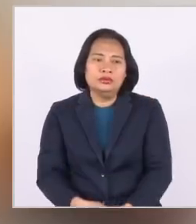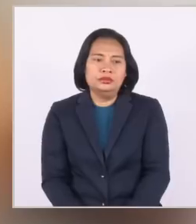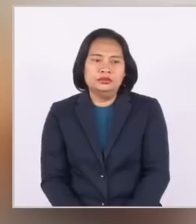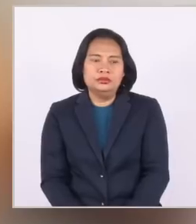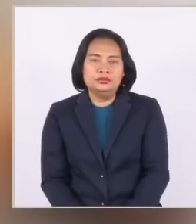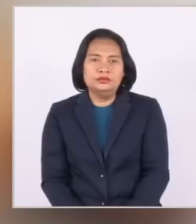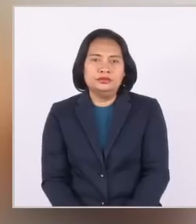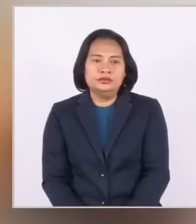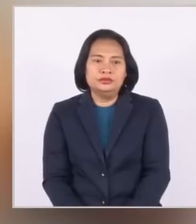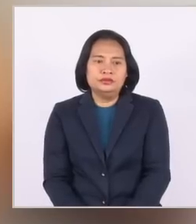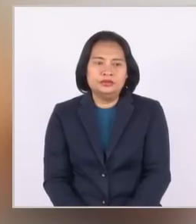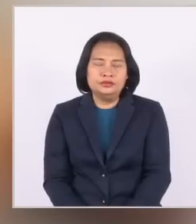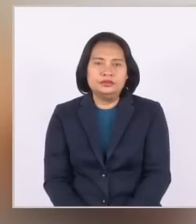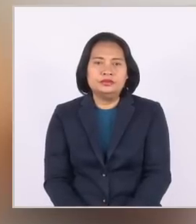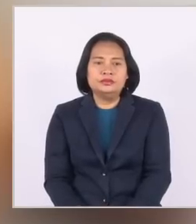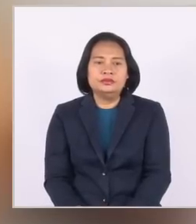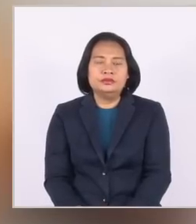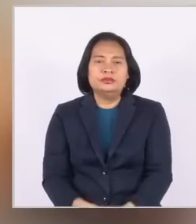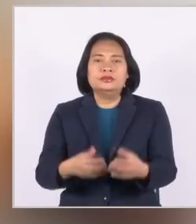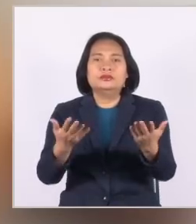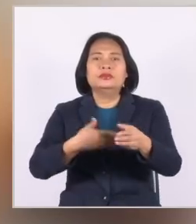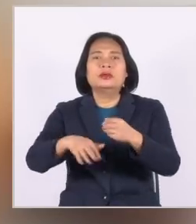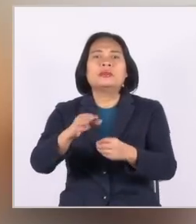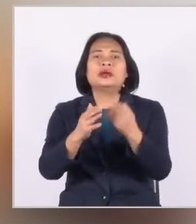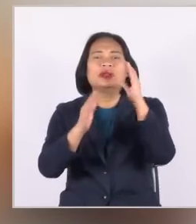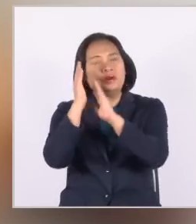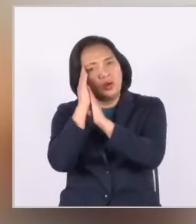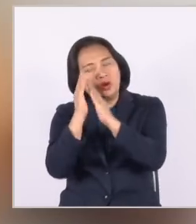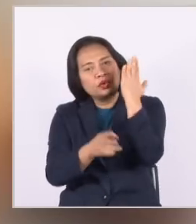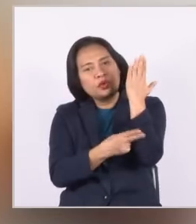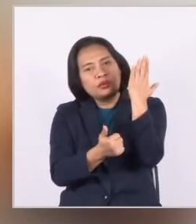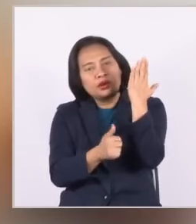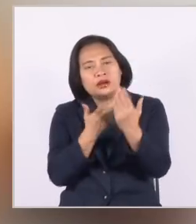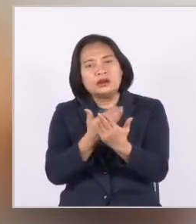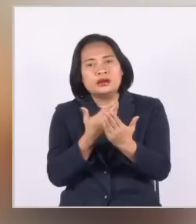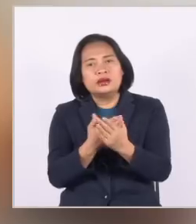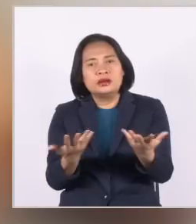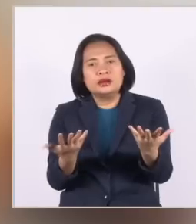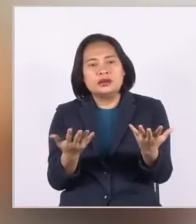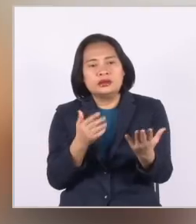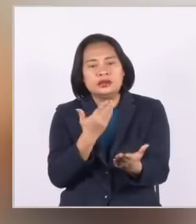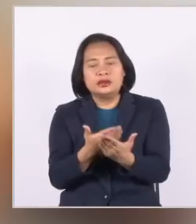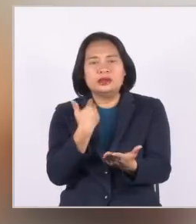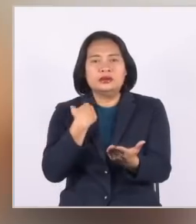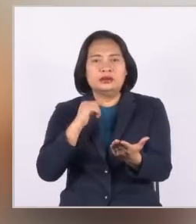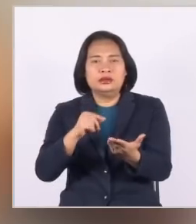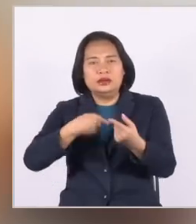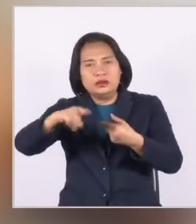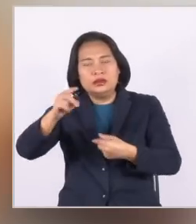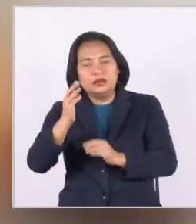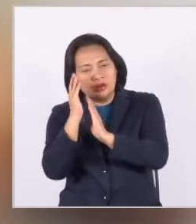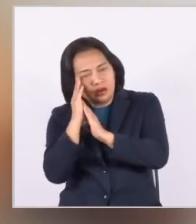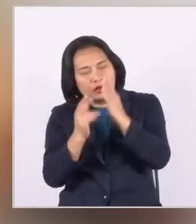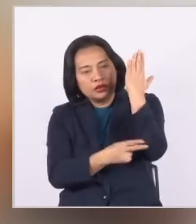จะให้ไปนอนโรงแรมได้ยังไงล่ะไม่มีค่าโรงแรมหรอกเอ้าถ้ามีค่าโรงแรมจะไปนอนโรงแรมหรอกท่านไม่ได้นะ คือลืมหมด